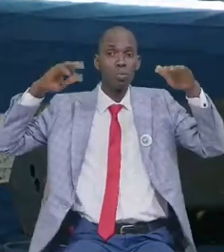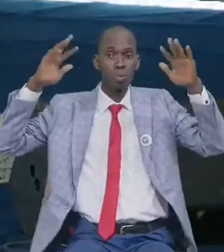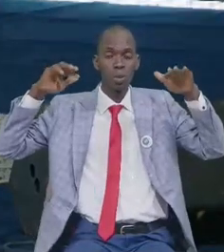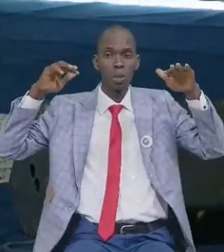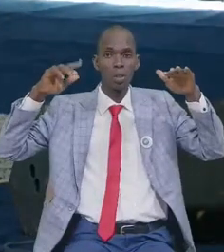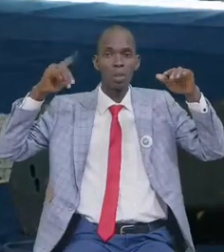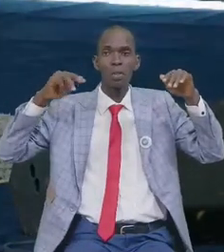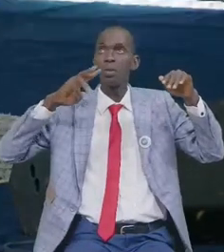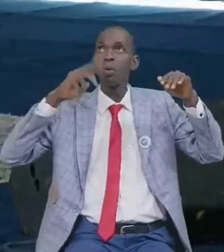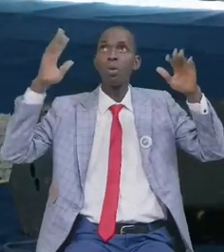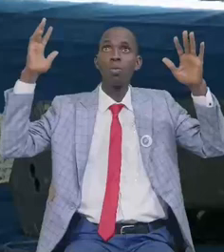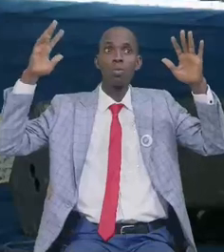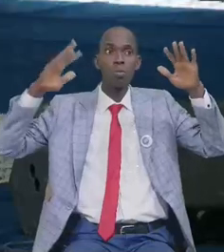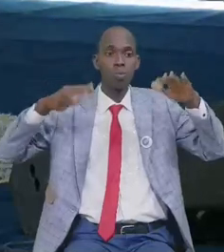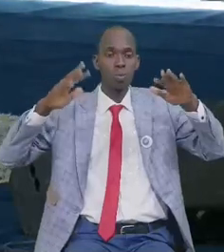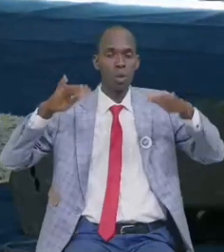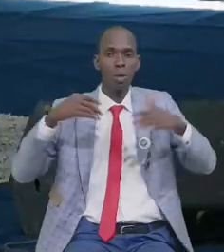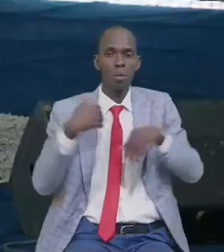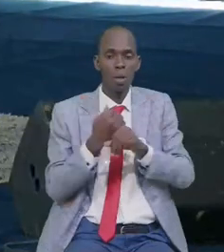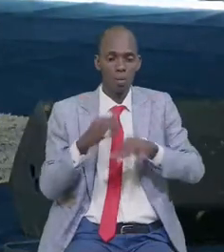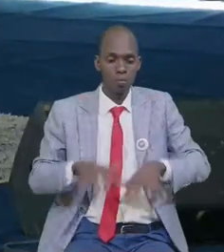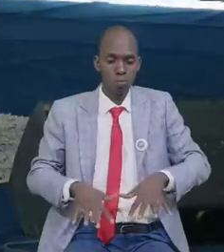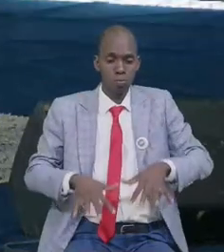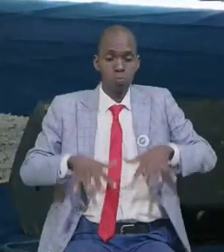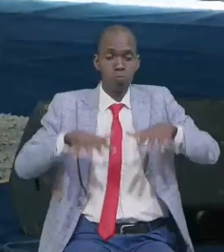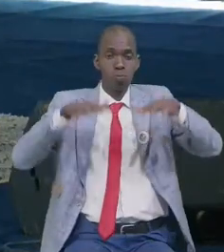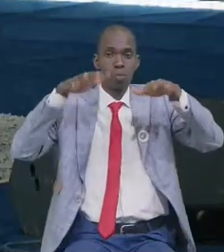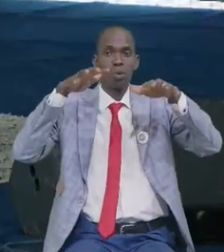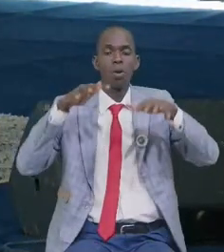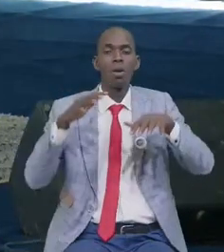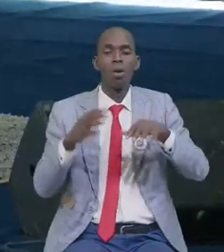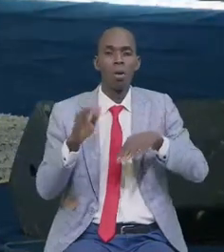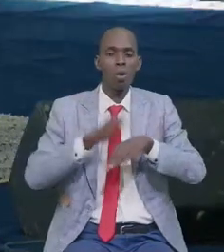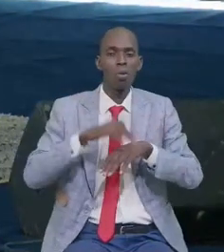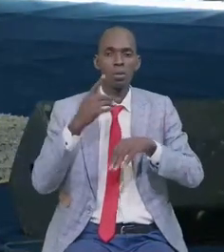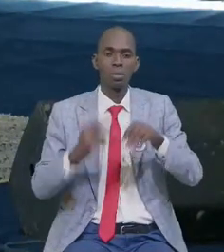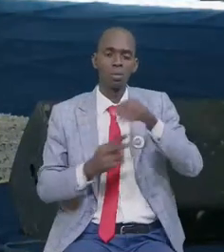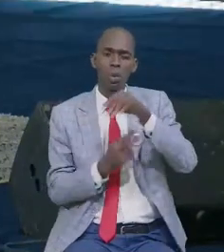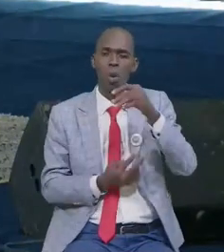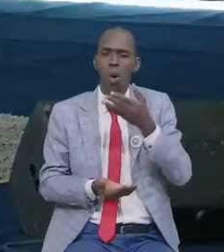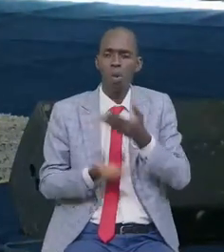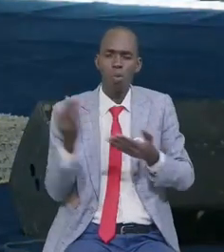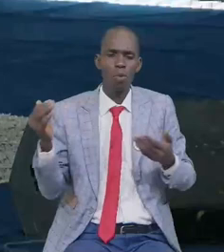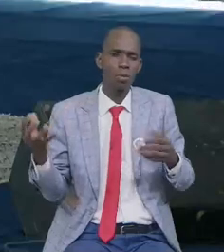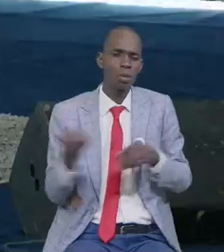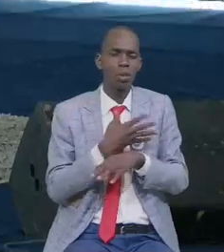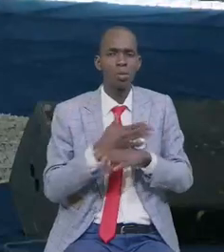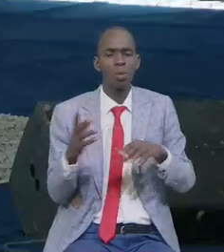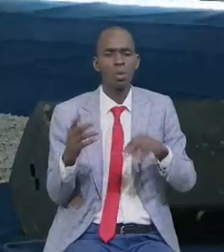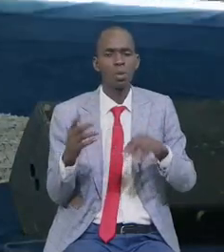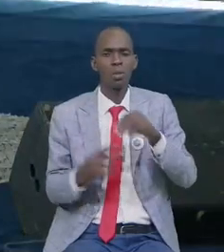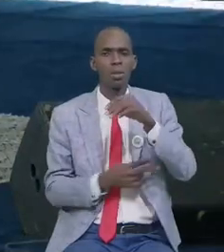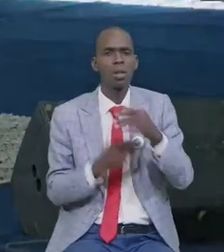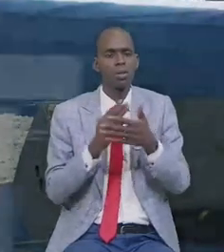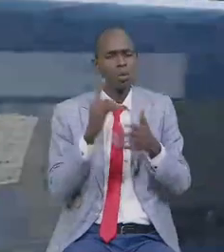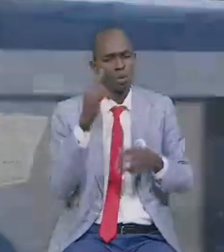les eaux même vont monter et couvrir tout le pont. Quelqu'un a pensé, est-ce qu'on ne